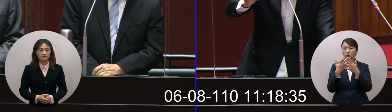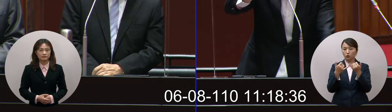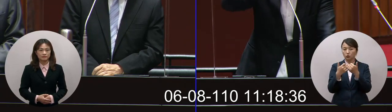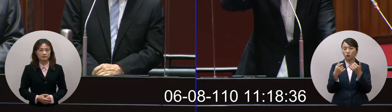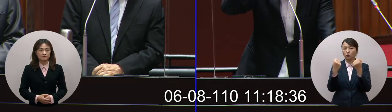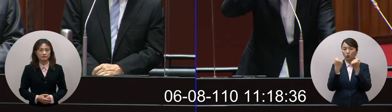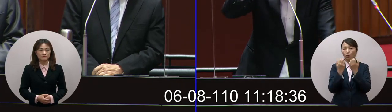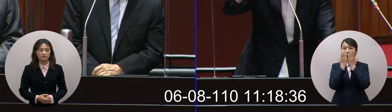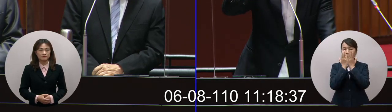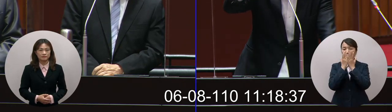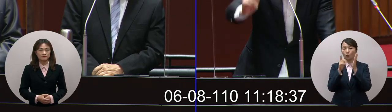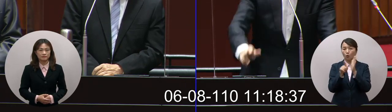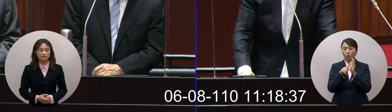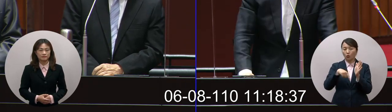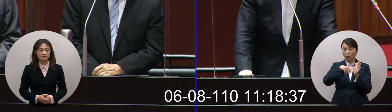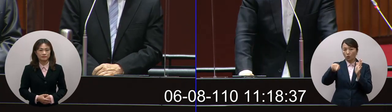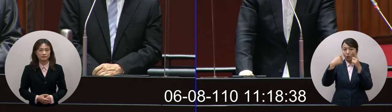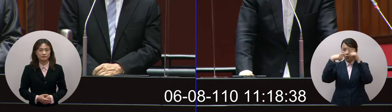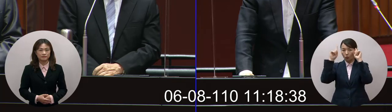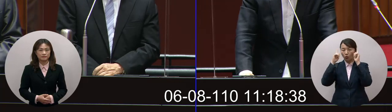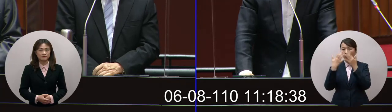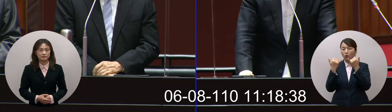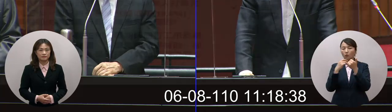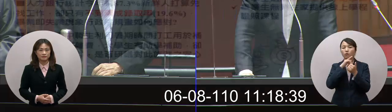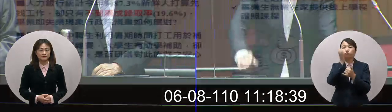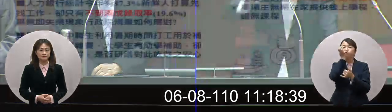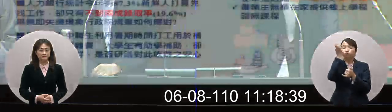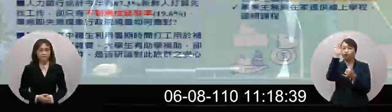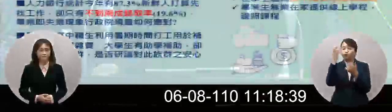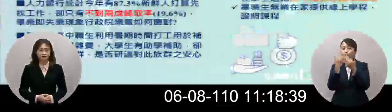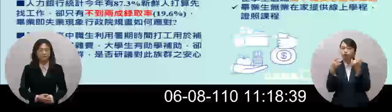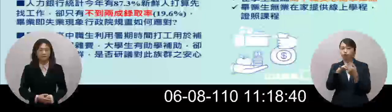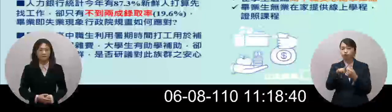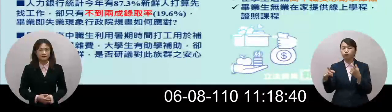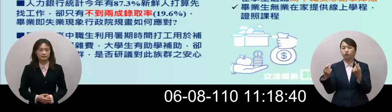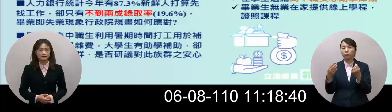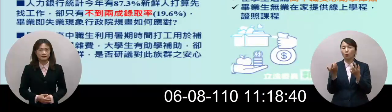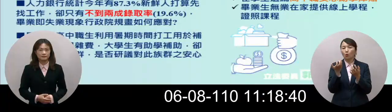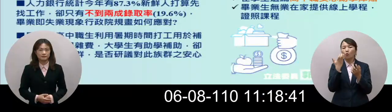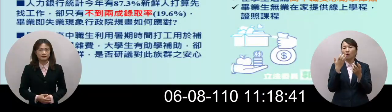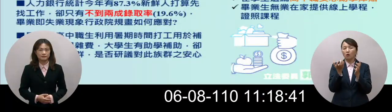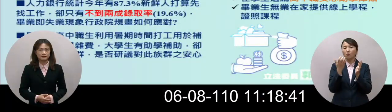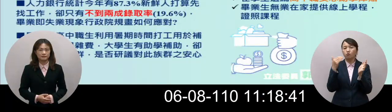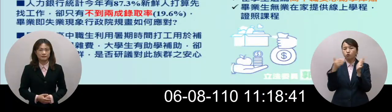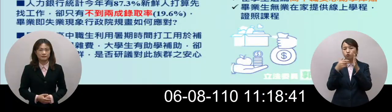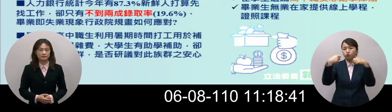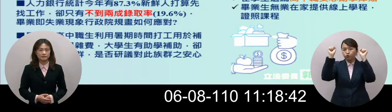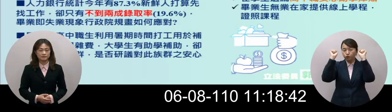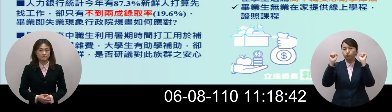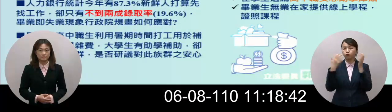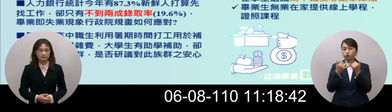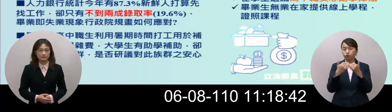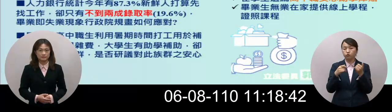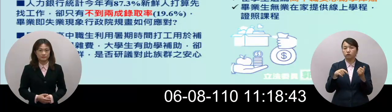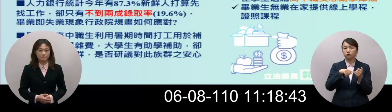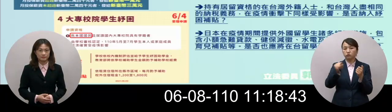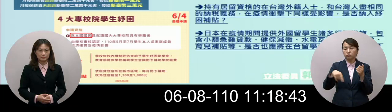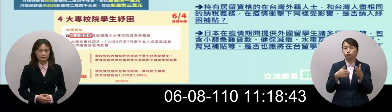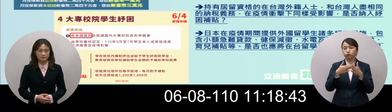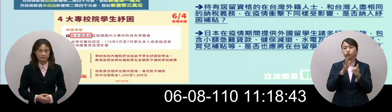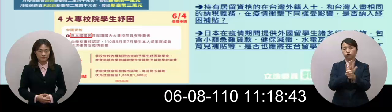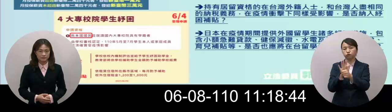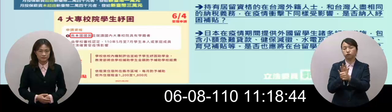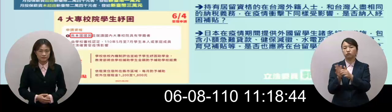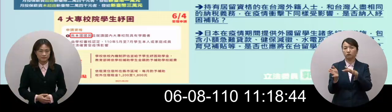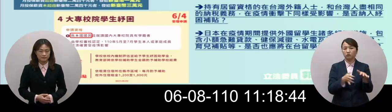高中生在学的这些学生、大学生，还有硕士生等等，还有呢，刚毕业的一些那个毕业生。第三个呢，